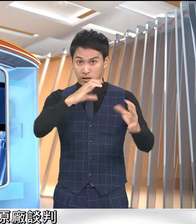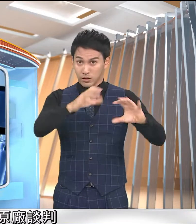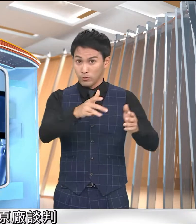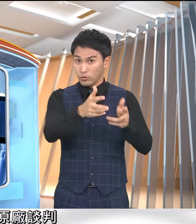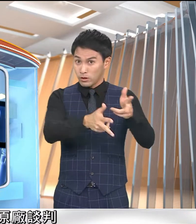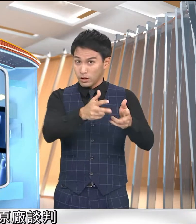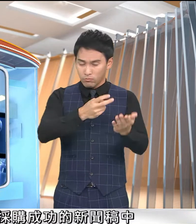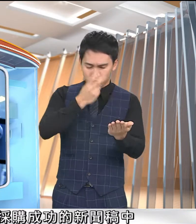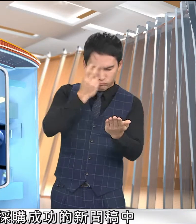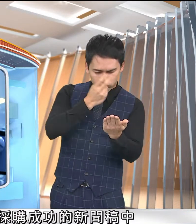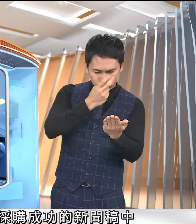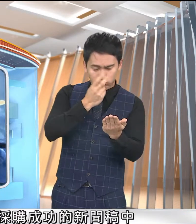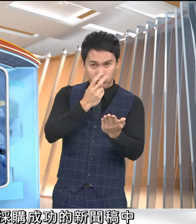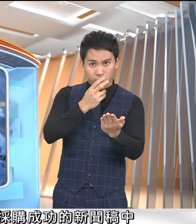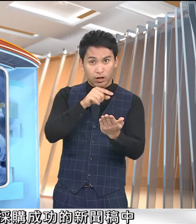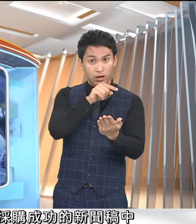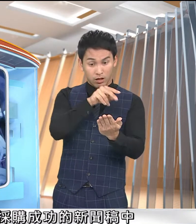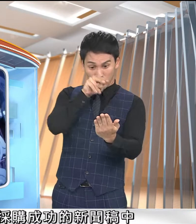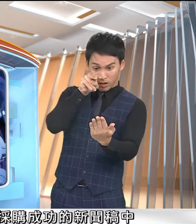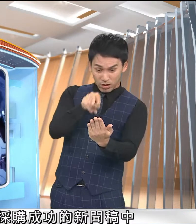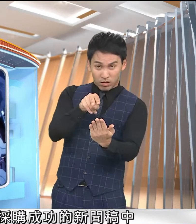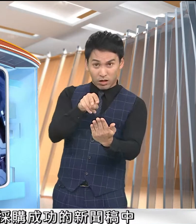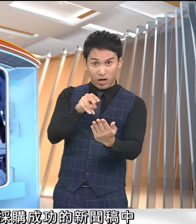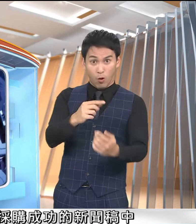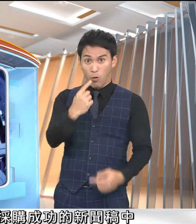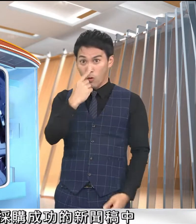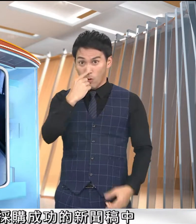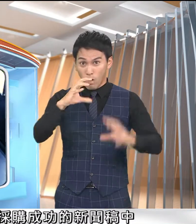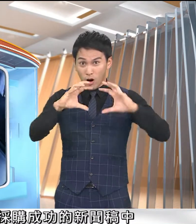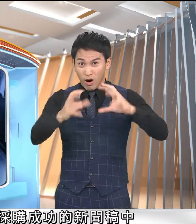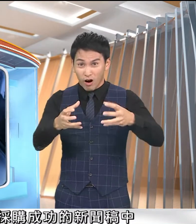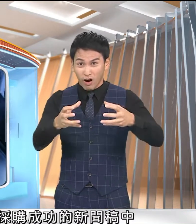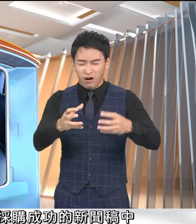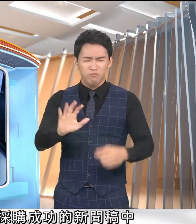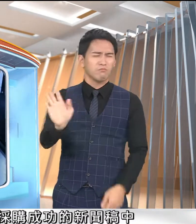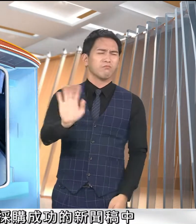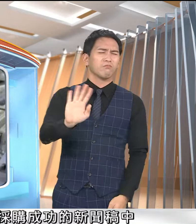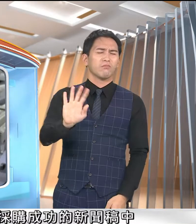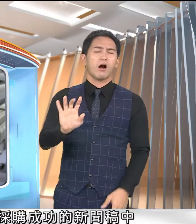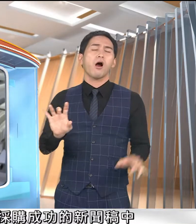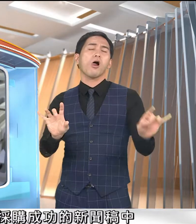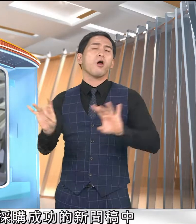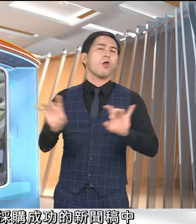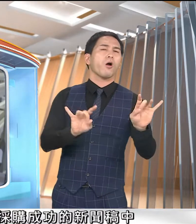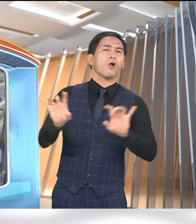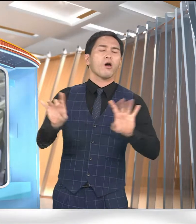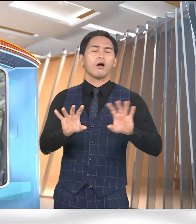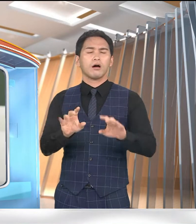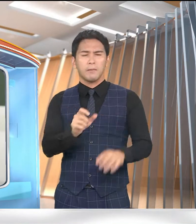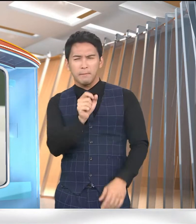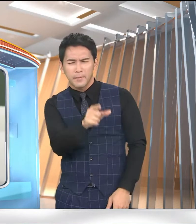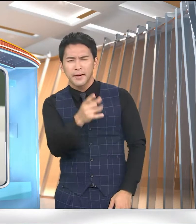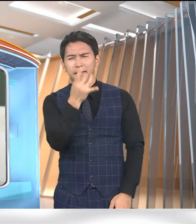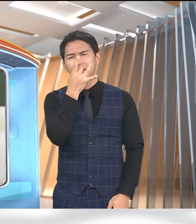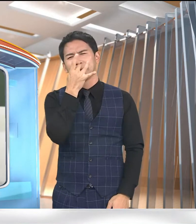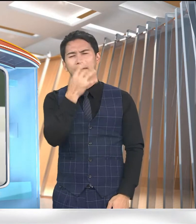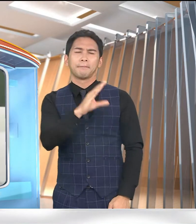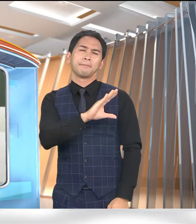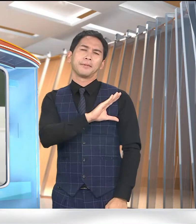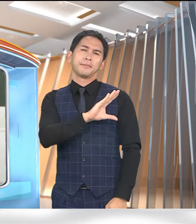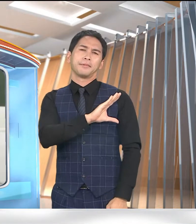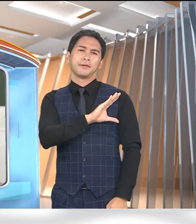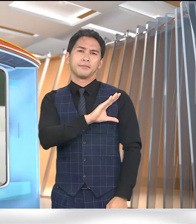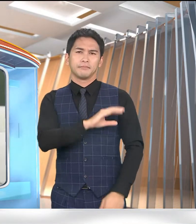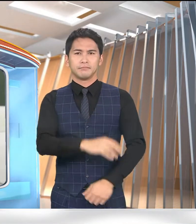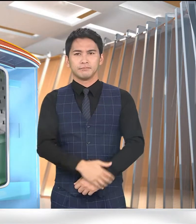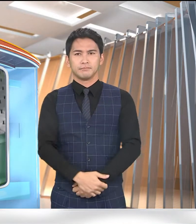判，最后却因为要公布采购成功的新闻稿当中出现了我国2字，导